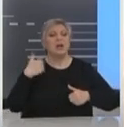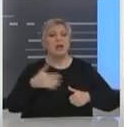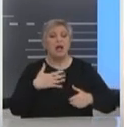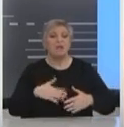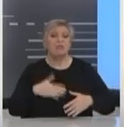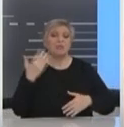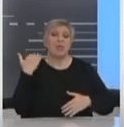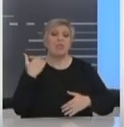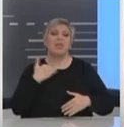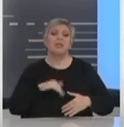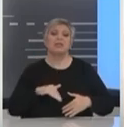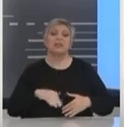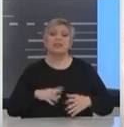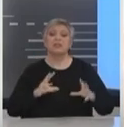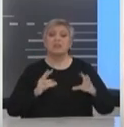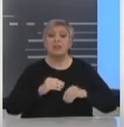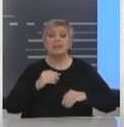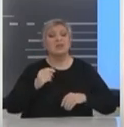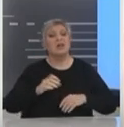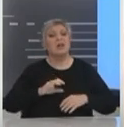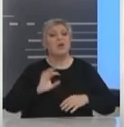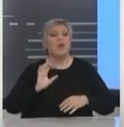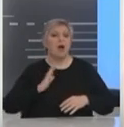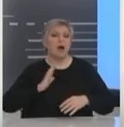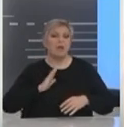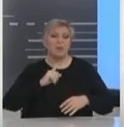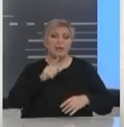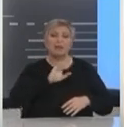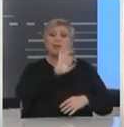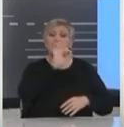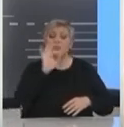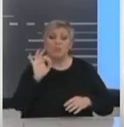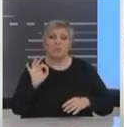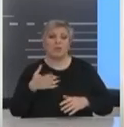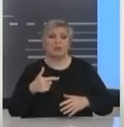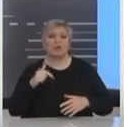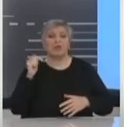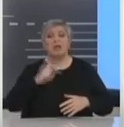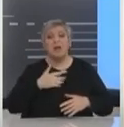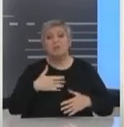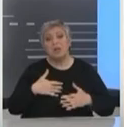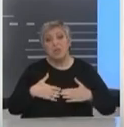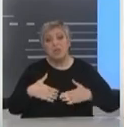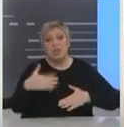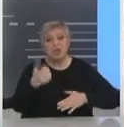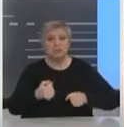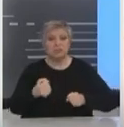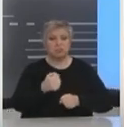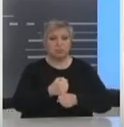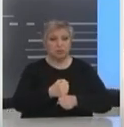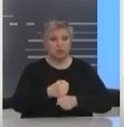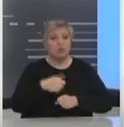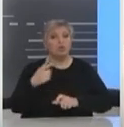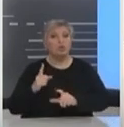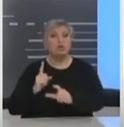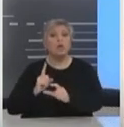αυτοθυσίας, και ότι ο μακεδονικός λαός θα βρει την πλήρη αποκατάστασή του. Αυτά έλεγε τότε το ΚΚΕ, αυτά θα